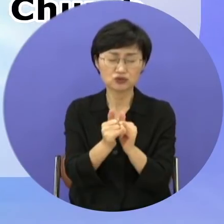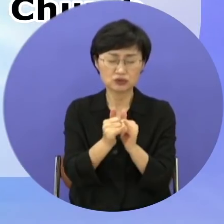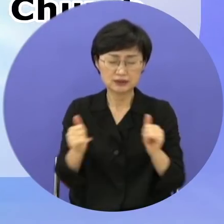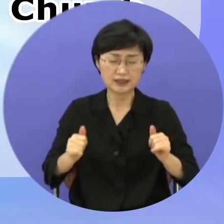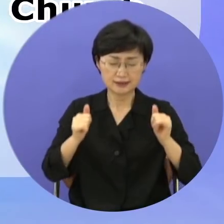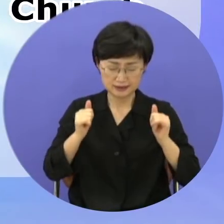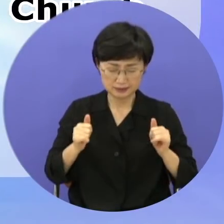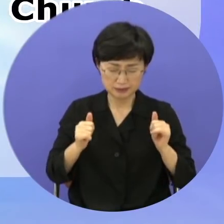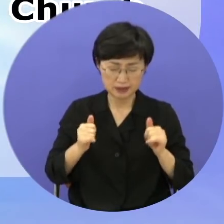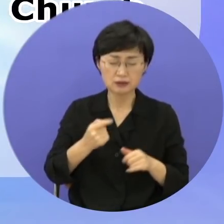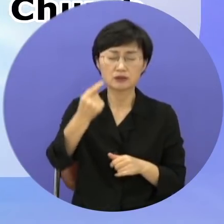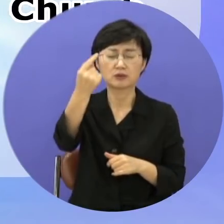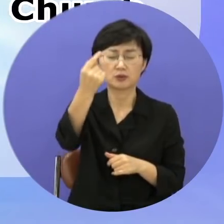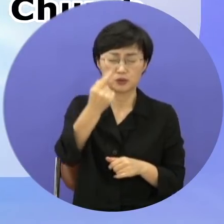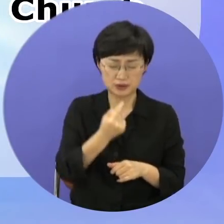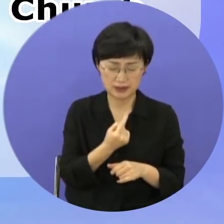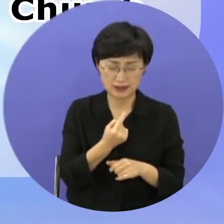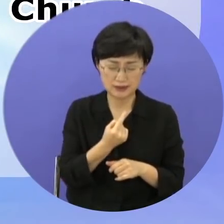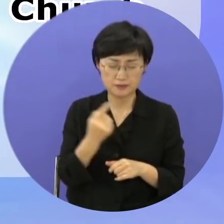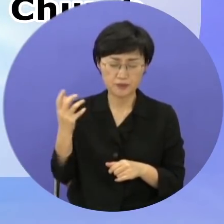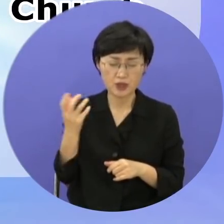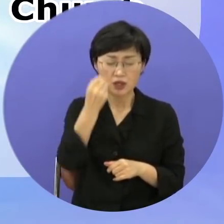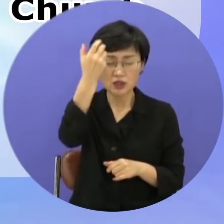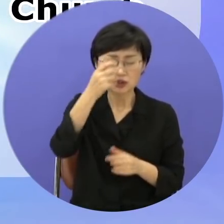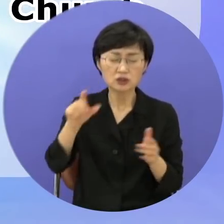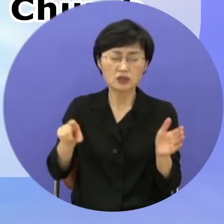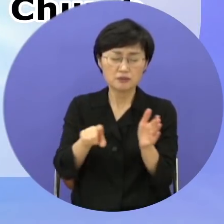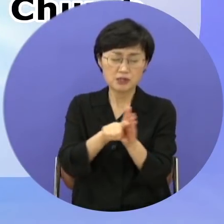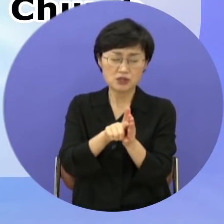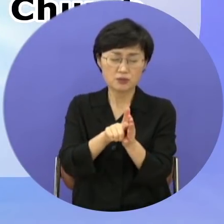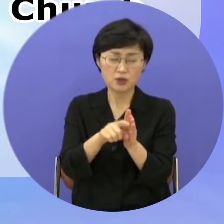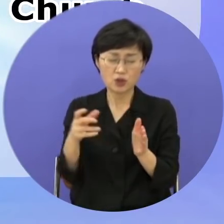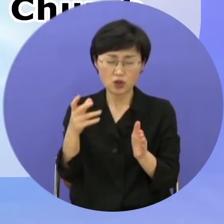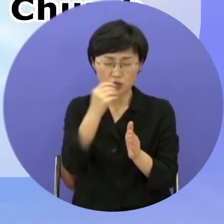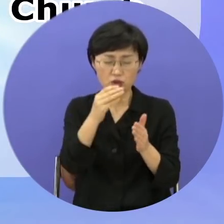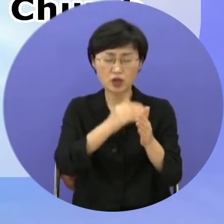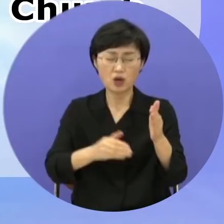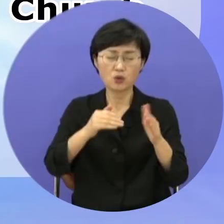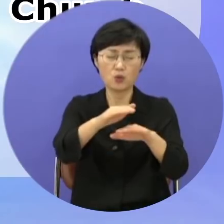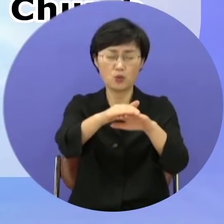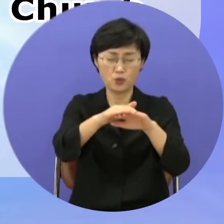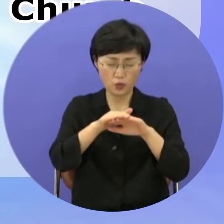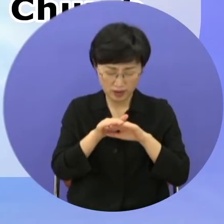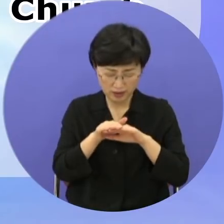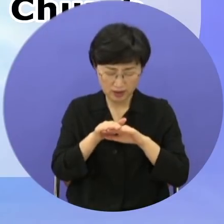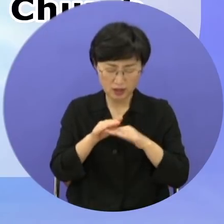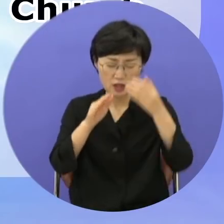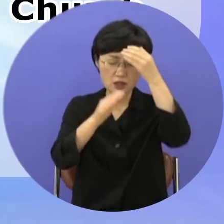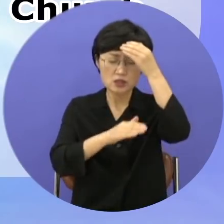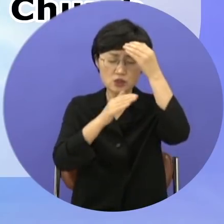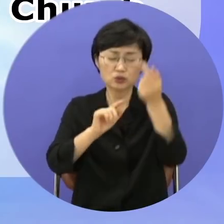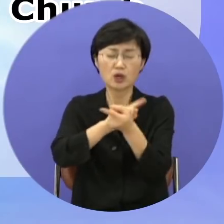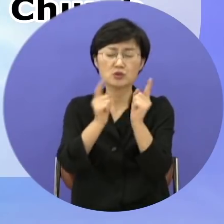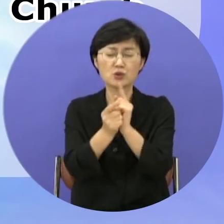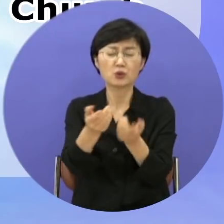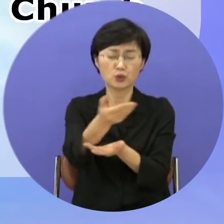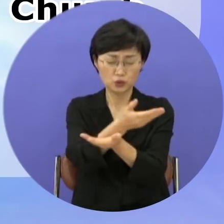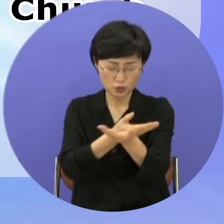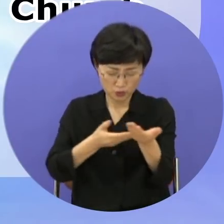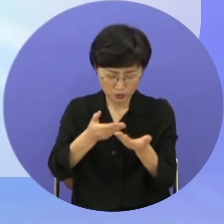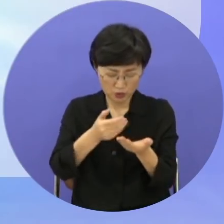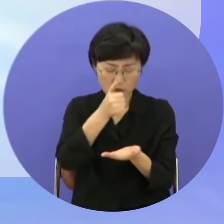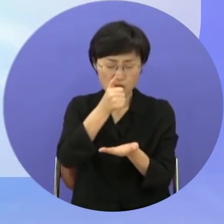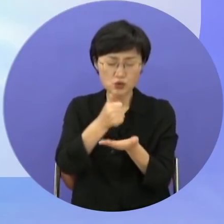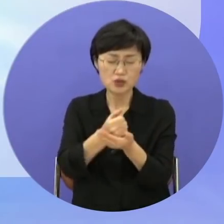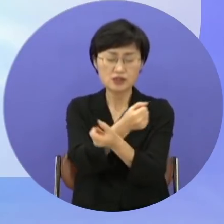저리로서 산자와 죽은 자를 심판하러 오시리라. 성령을 믿사오며 거룩한 공회와 성도가 서로